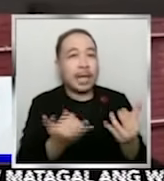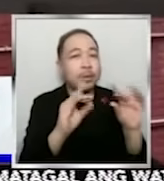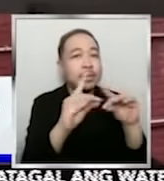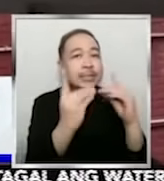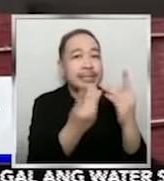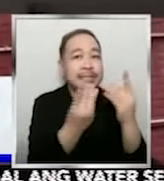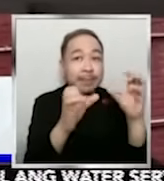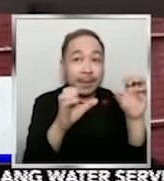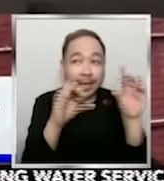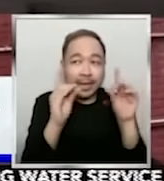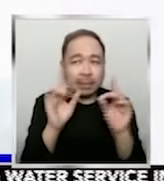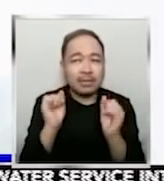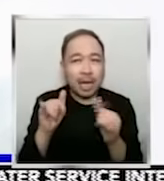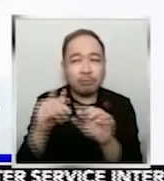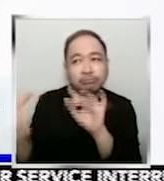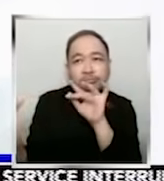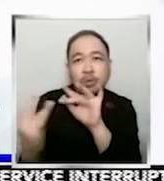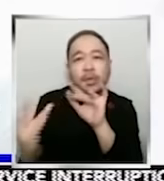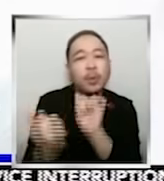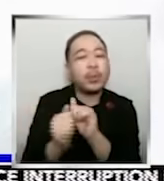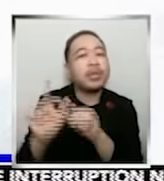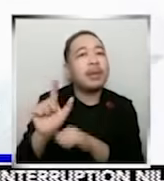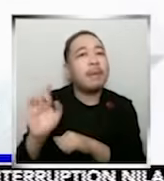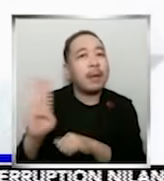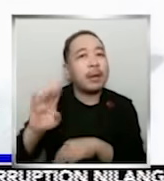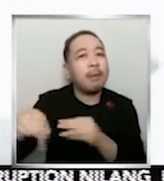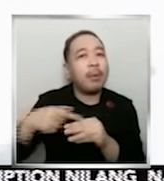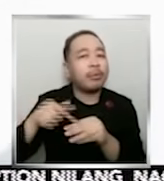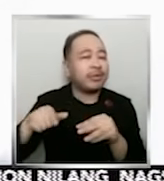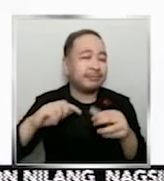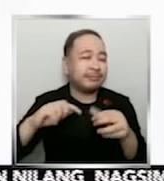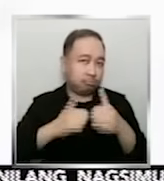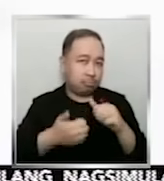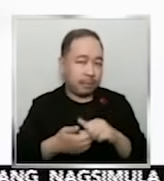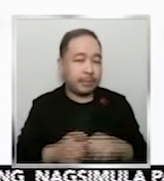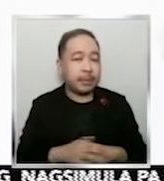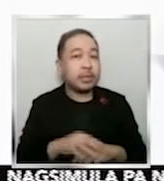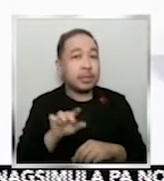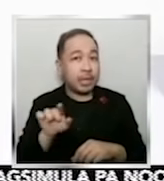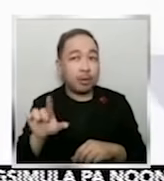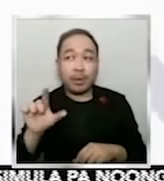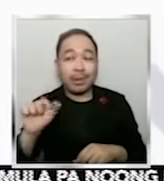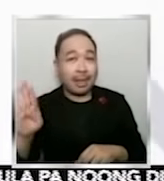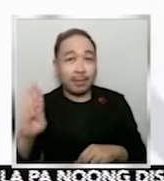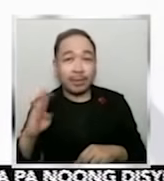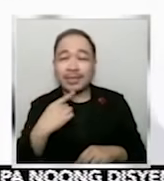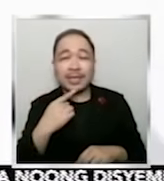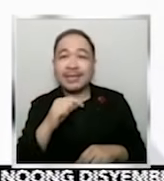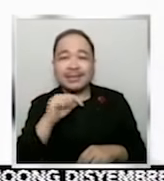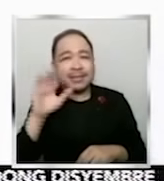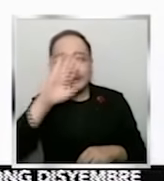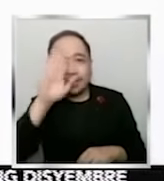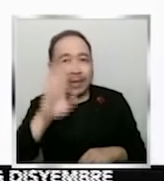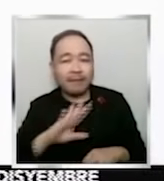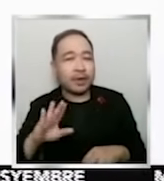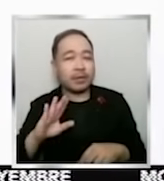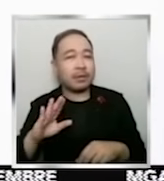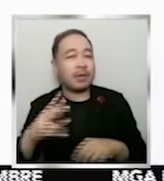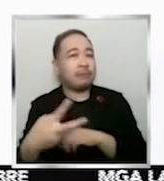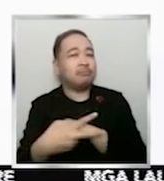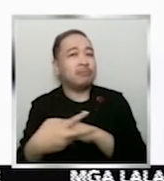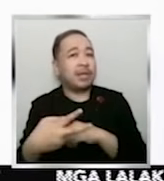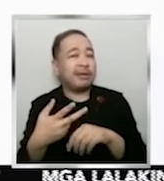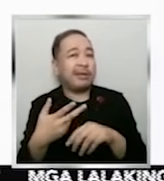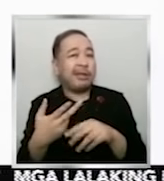bank ukol sa isyong ito. Sa isang statement, sinabi ng land bank, hindi na-hack at ligtas ang kanilang sistema. Sa